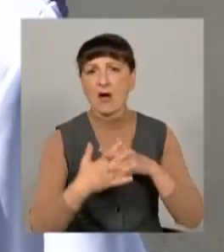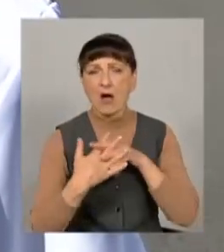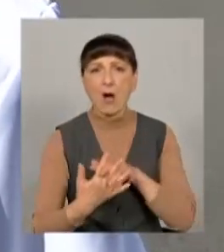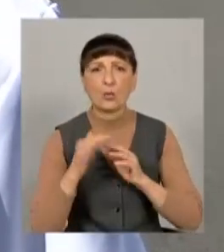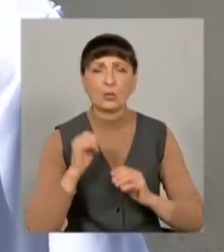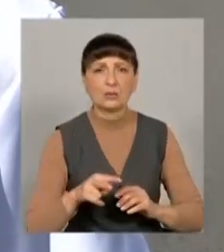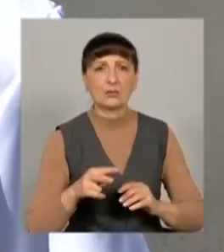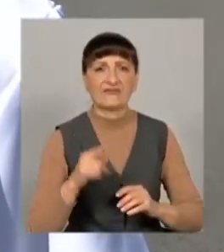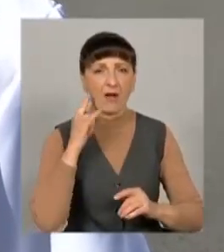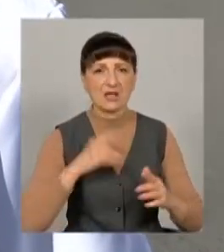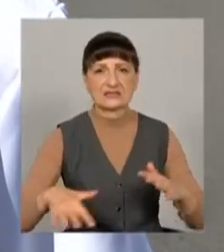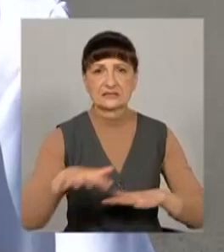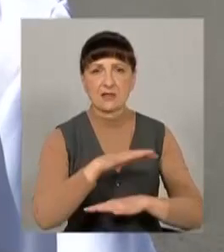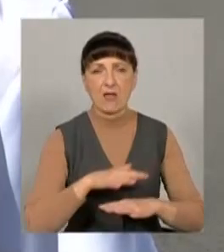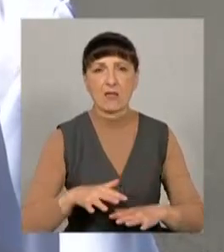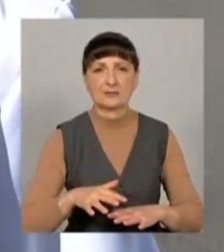уголках нашего Казахстана,